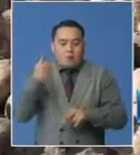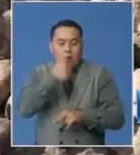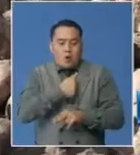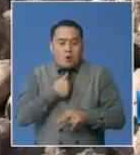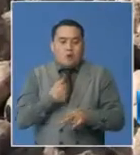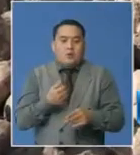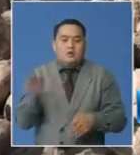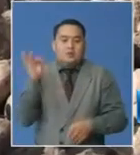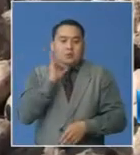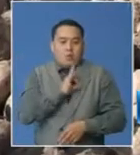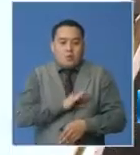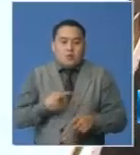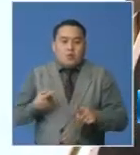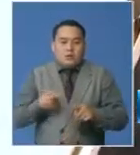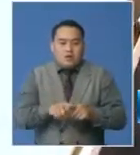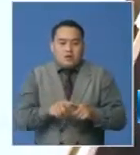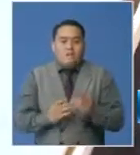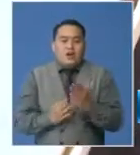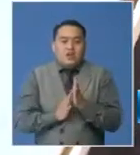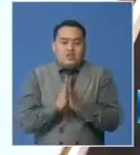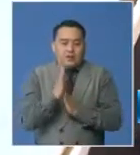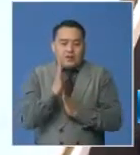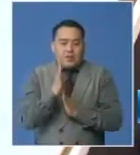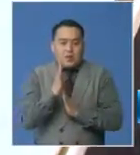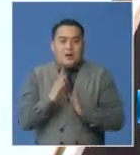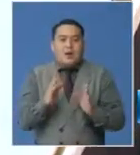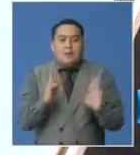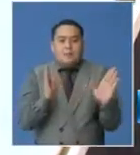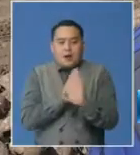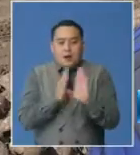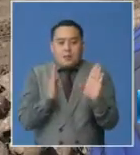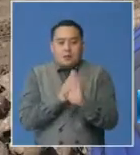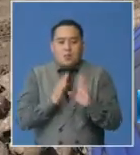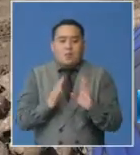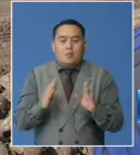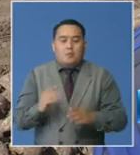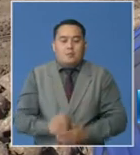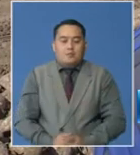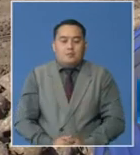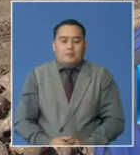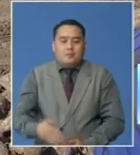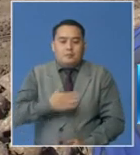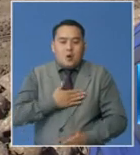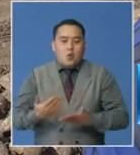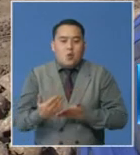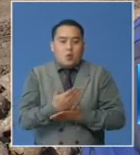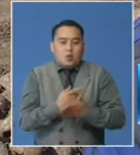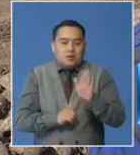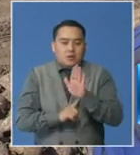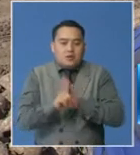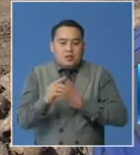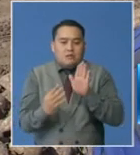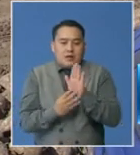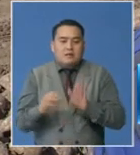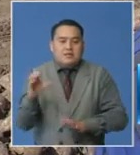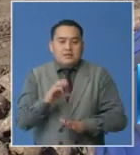послужили применение интенсивных технологий выращивания, а также благоприятная погода. Мы уборку урожая начали 9